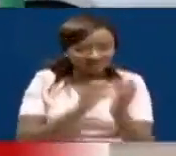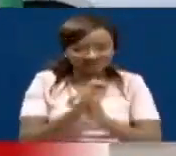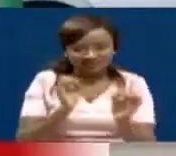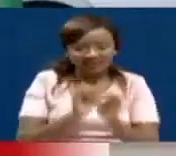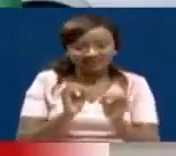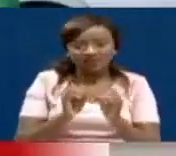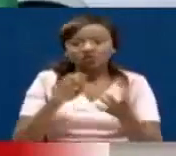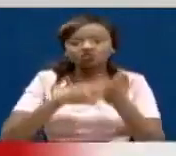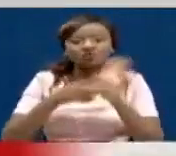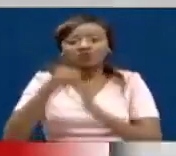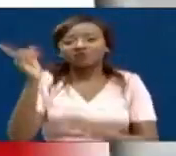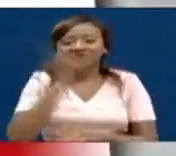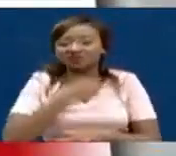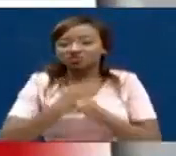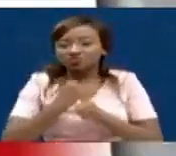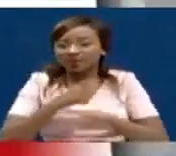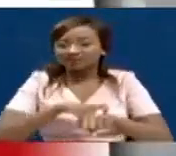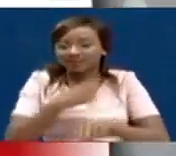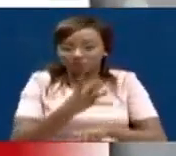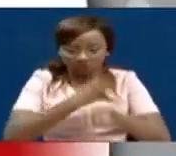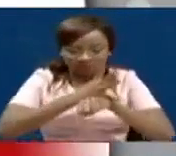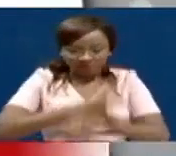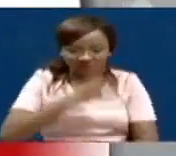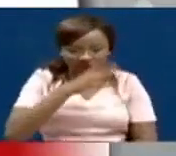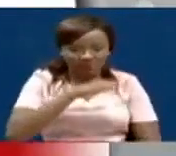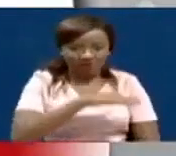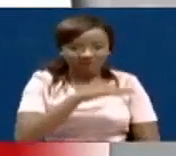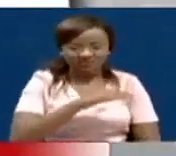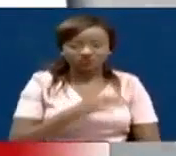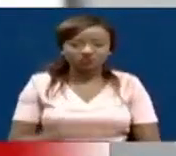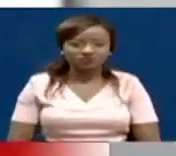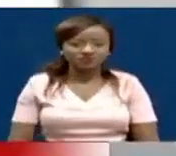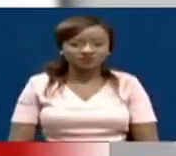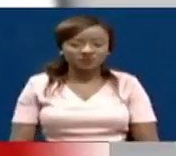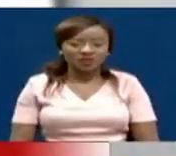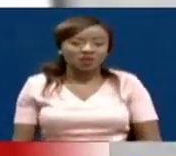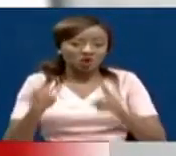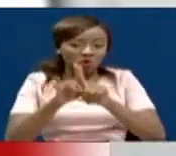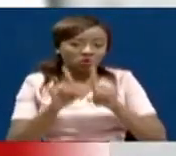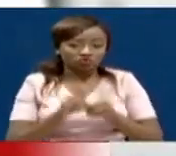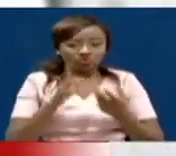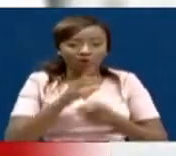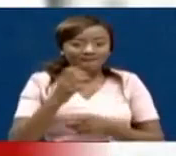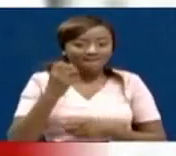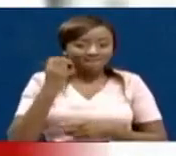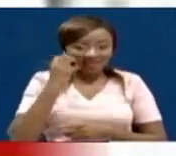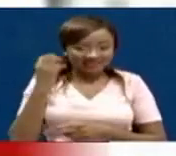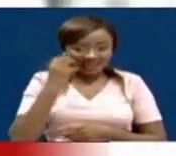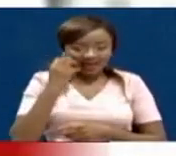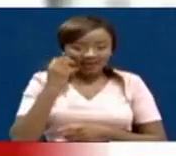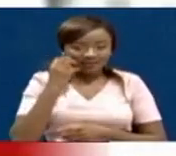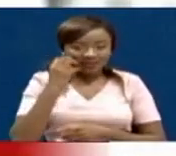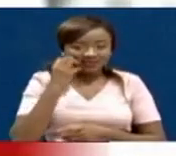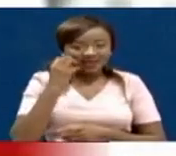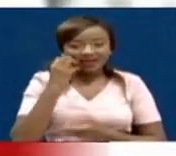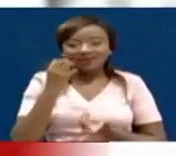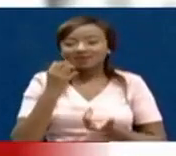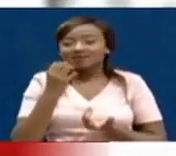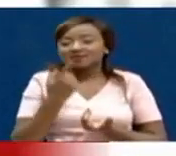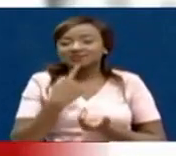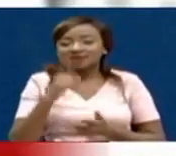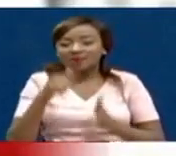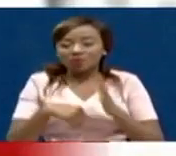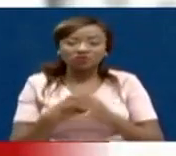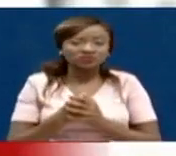alasiri. Katika amri iliyochapishwa kwenye gazeti rasmi la serikali, waziri wa masuala ya ndani Daktari Fred Matiang'i ameamrisha